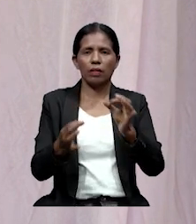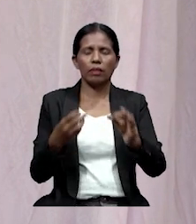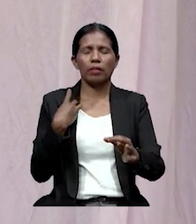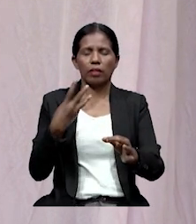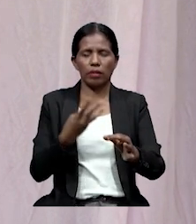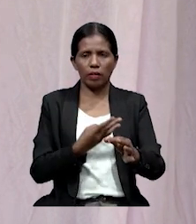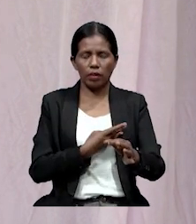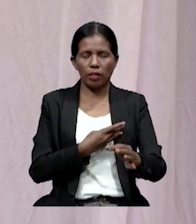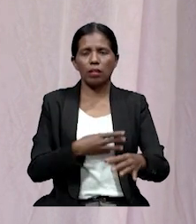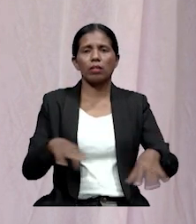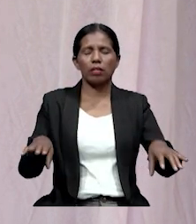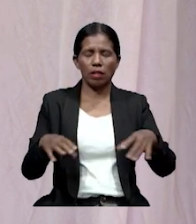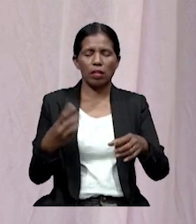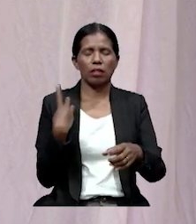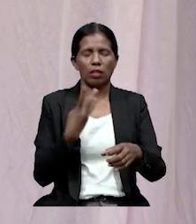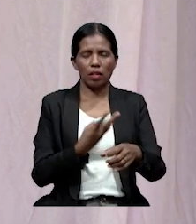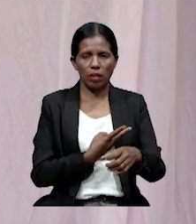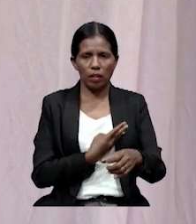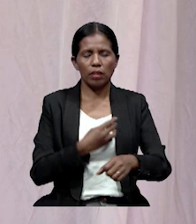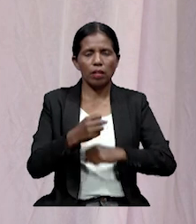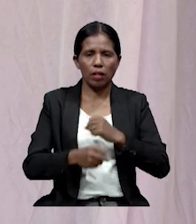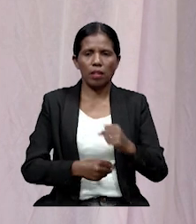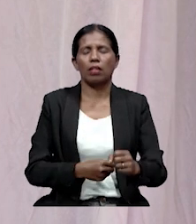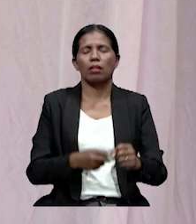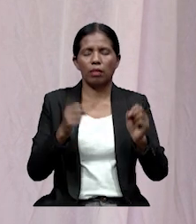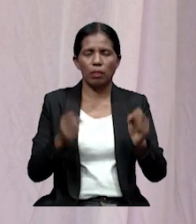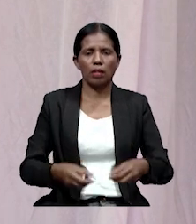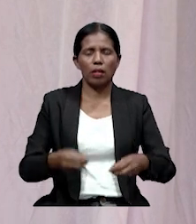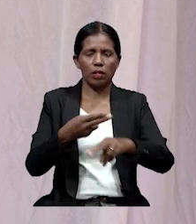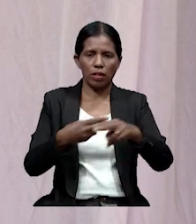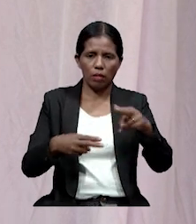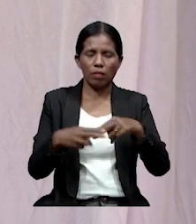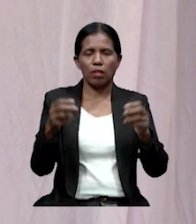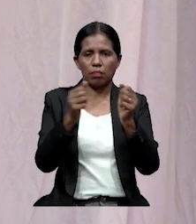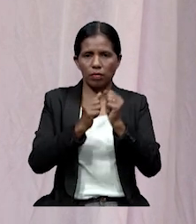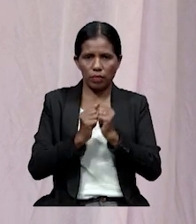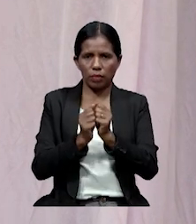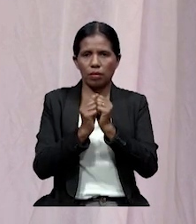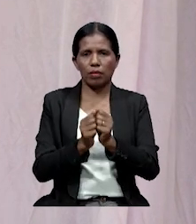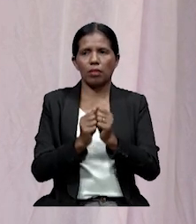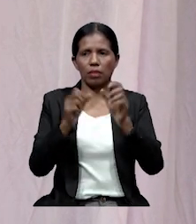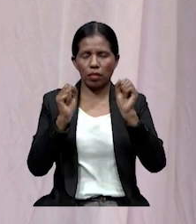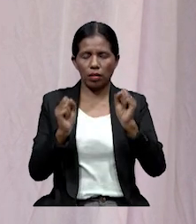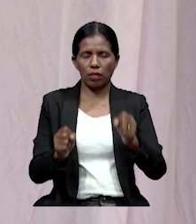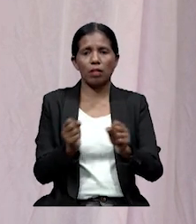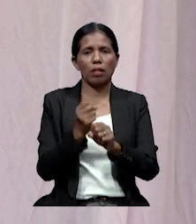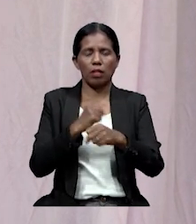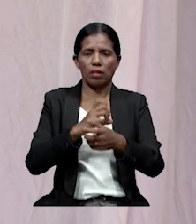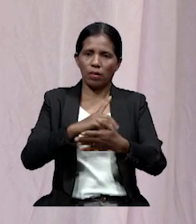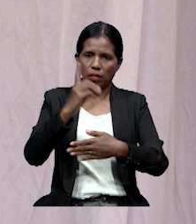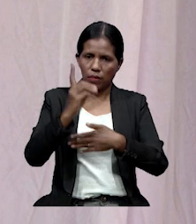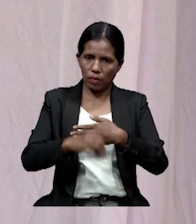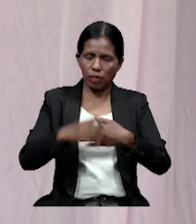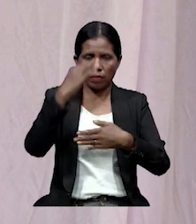si dirizi na fatin ita atau bele foli mambamalu atau bele halo disinvolvement ba uing